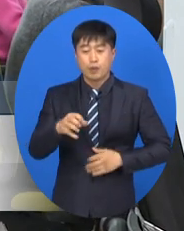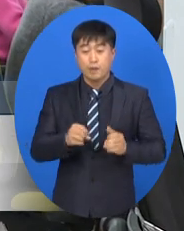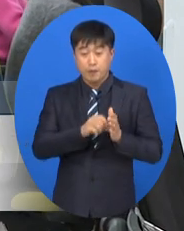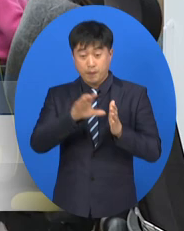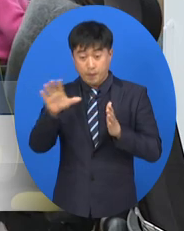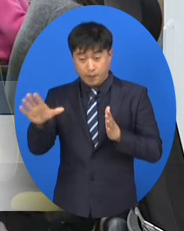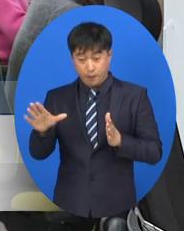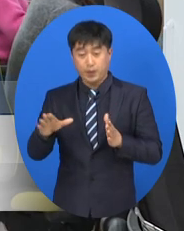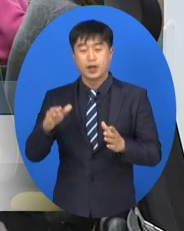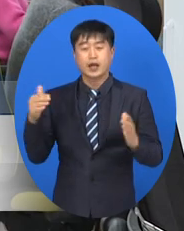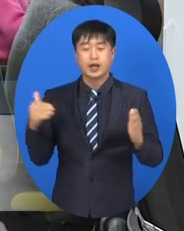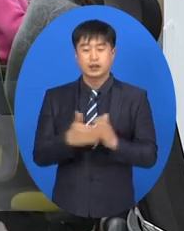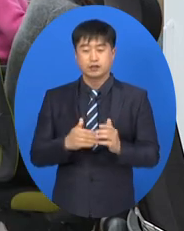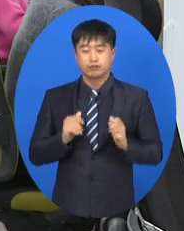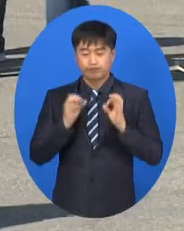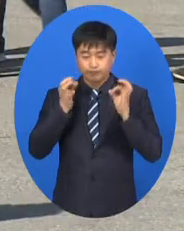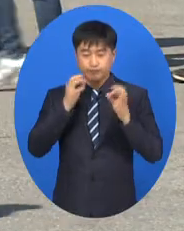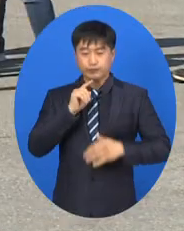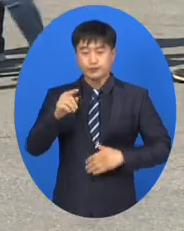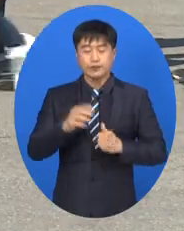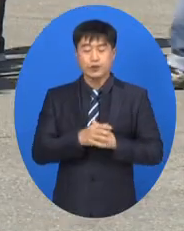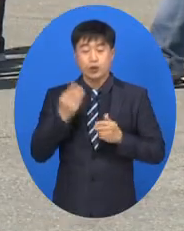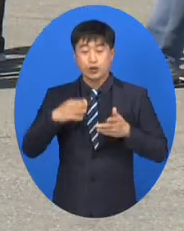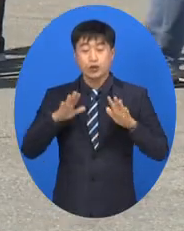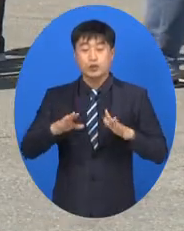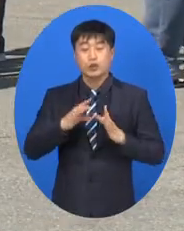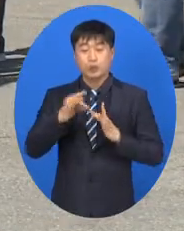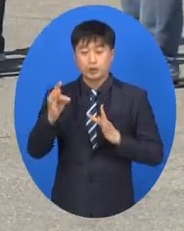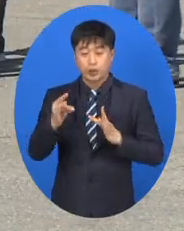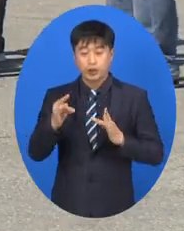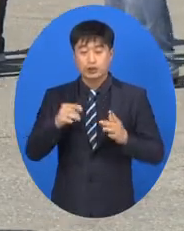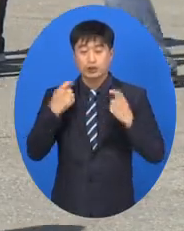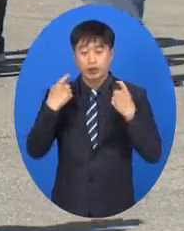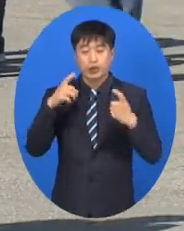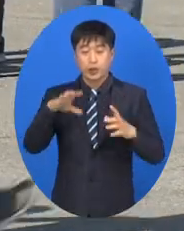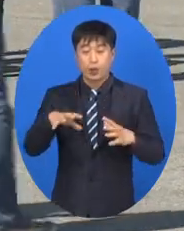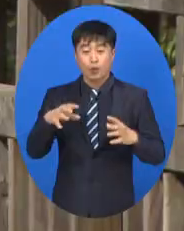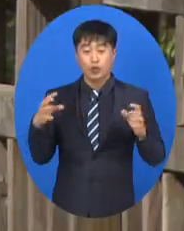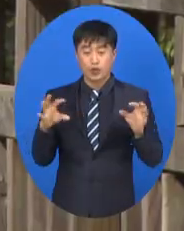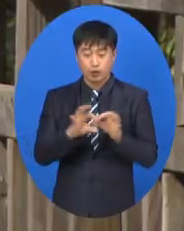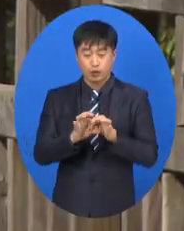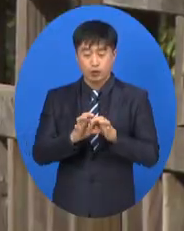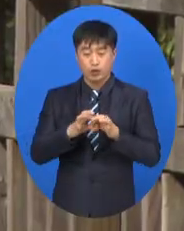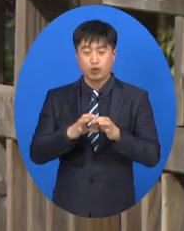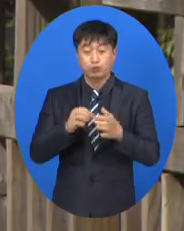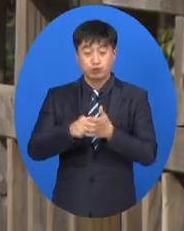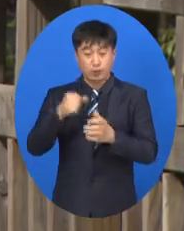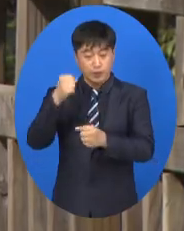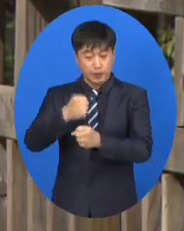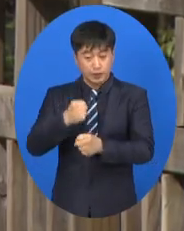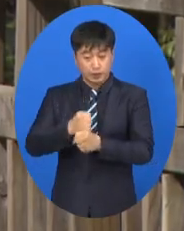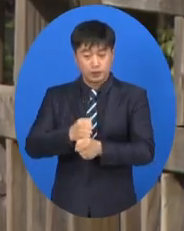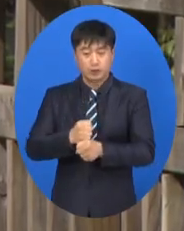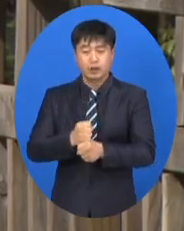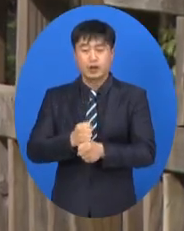알려질 수 있도록 최선을 다하겠습니다. 경기도는 이번에 선정된 관광지를 연계한 관광상품 개발을 통해